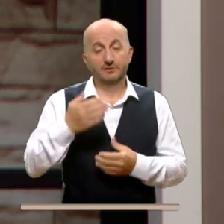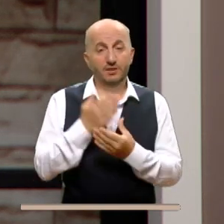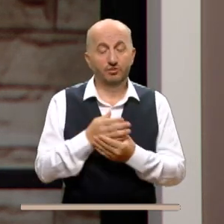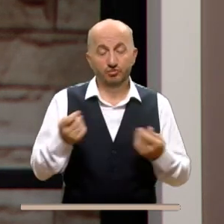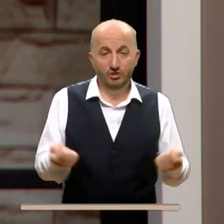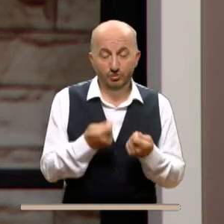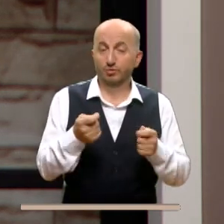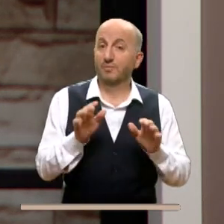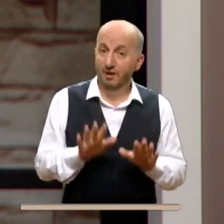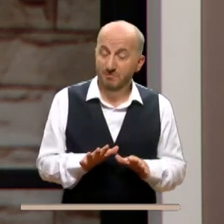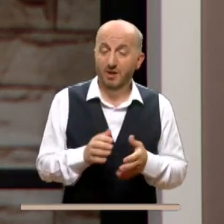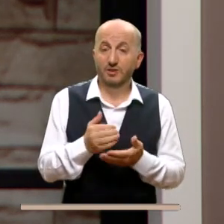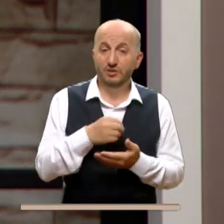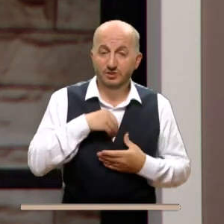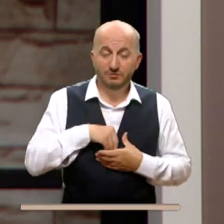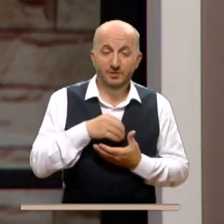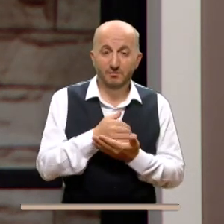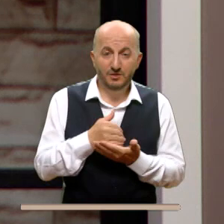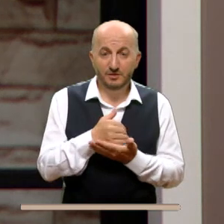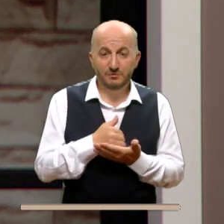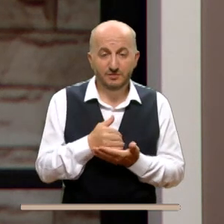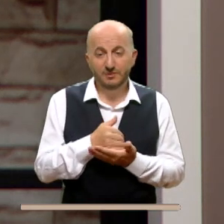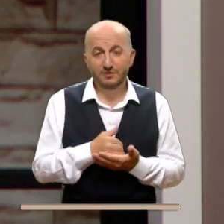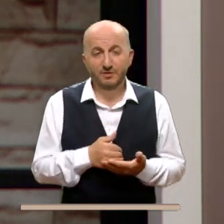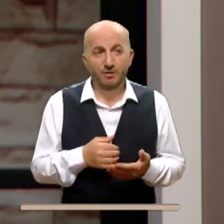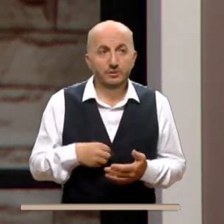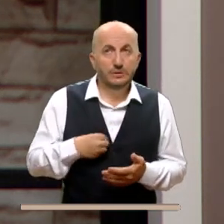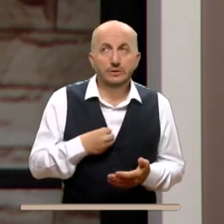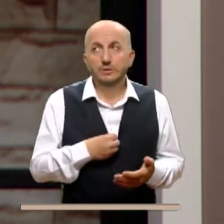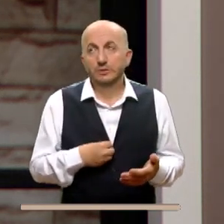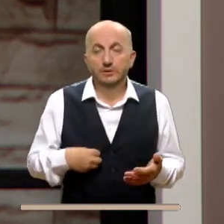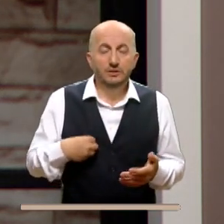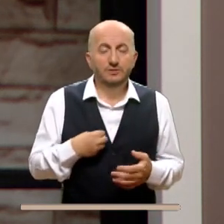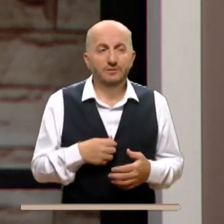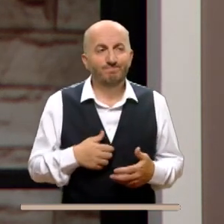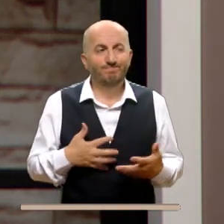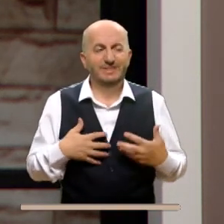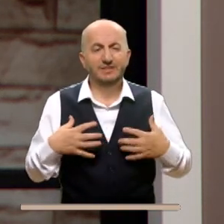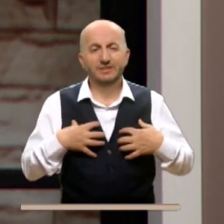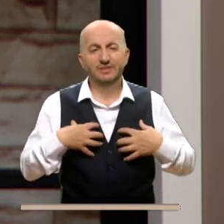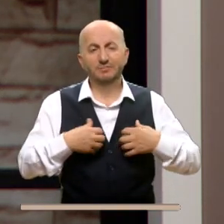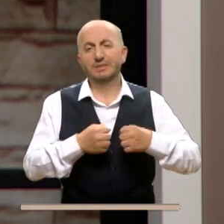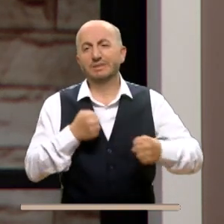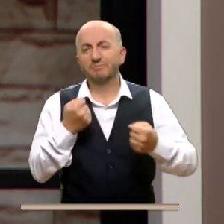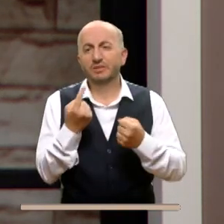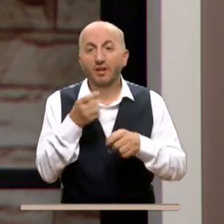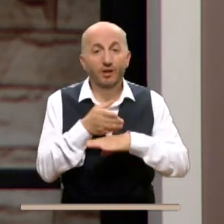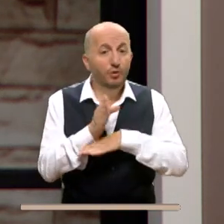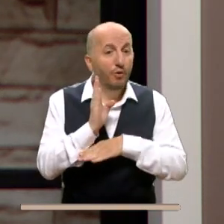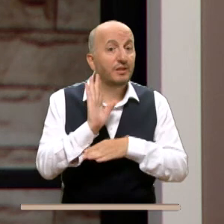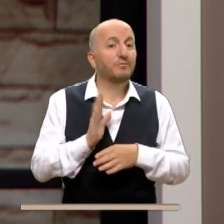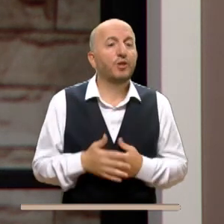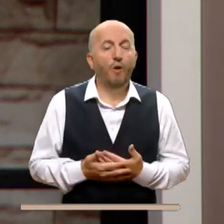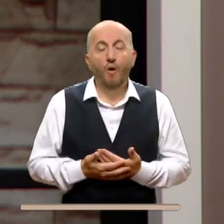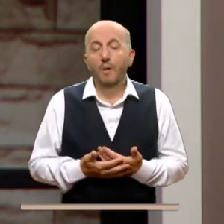içimde birikmiş yani bayağı bir hani yerli yersiz acayip bir öfkem var. Yani kendimi yıpratıyorum, bir şeyler doğru gitmiyor. Artık şimdi hani